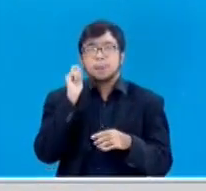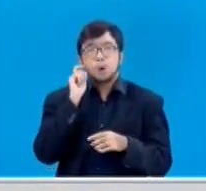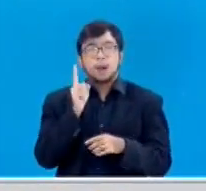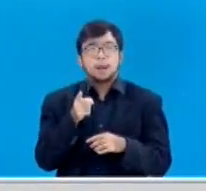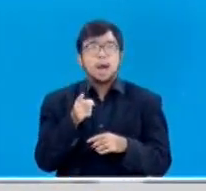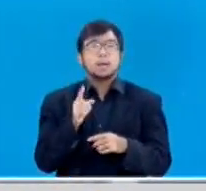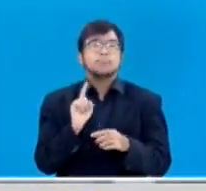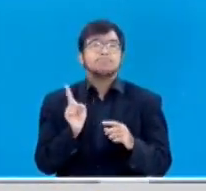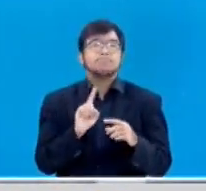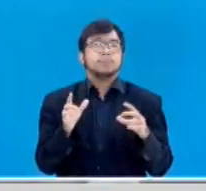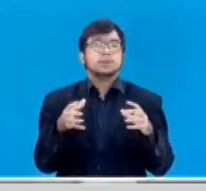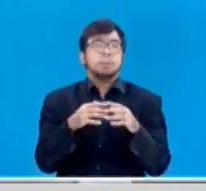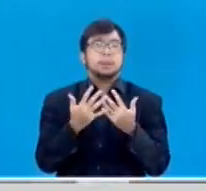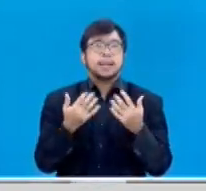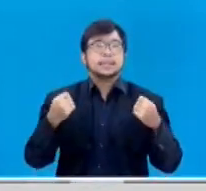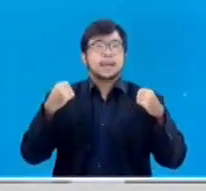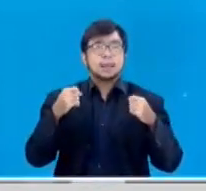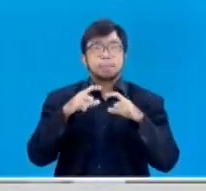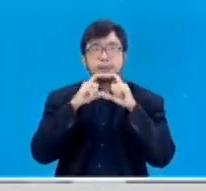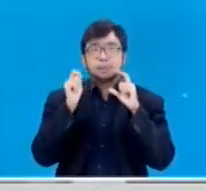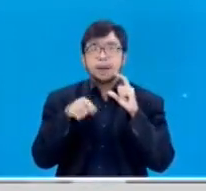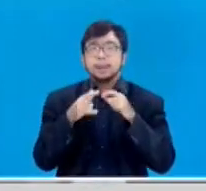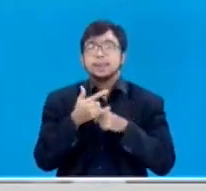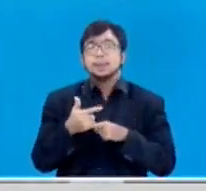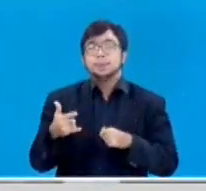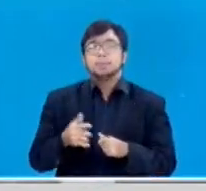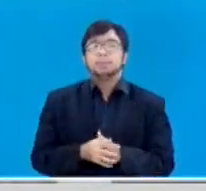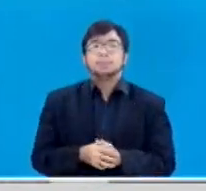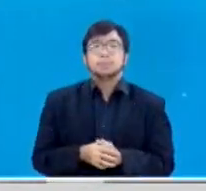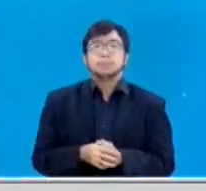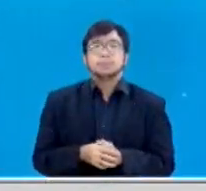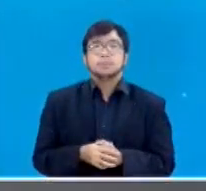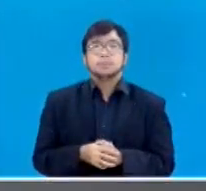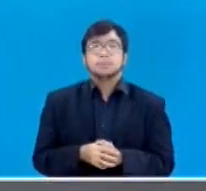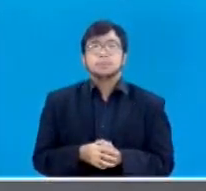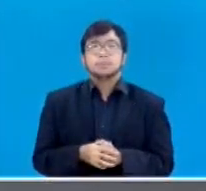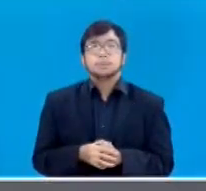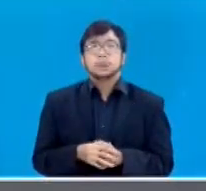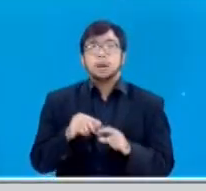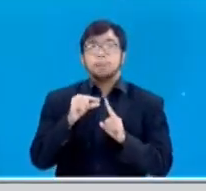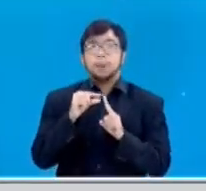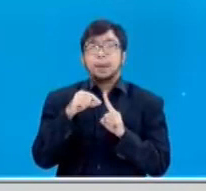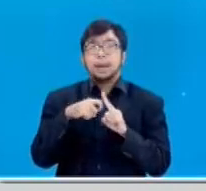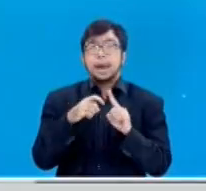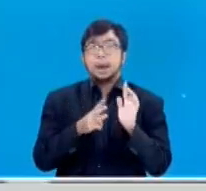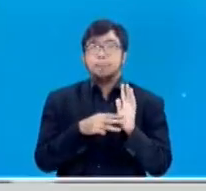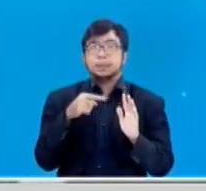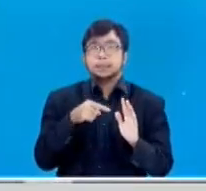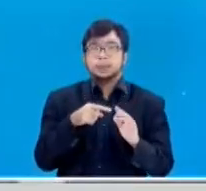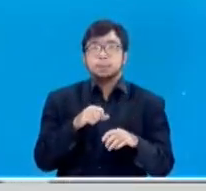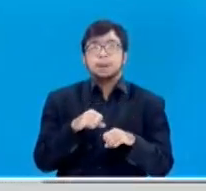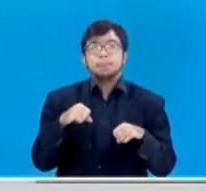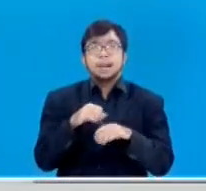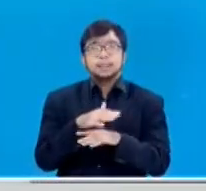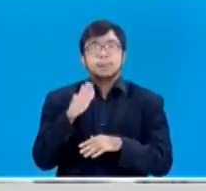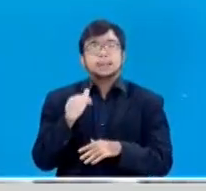fit. Di tengah pelonggaran tersebut, pemerintah tetap menerapkan pembatasan kegiatan masyarakat atau PPKM, hingga